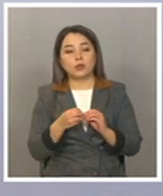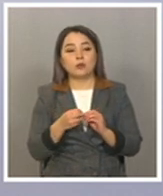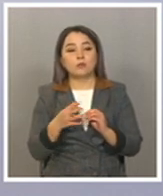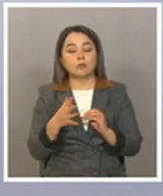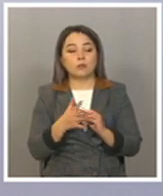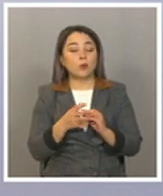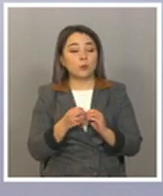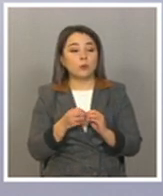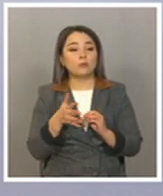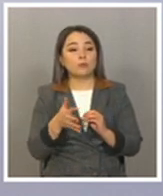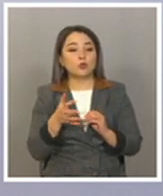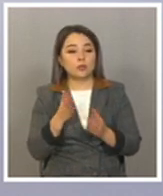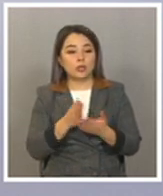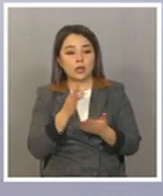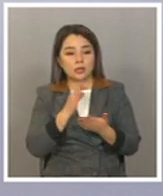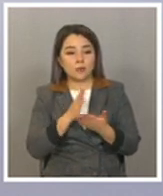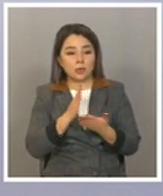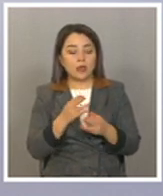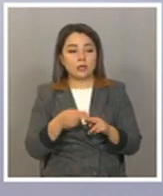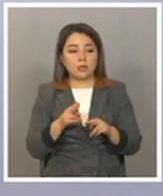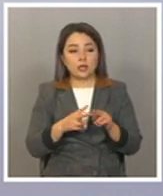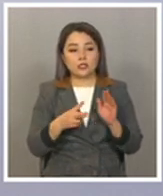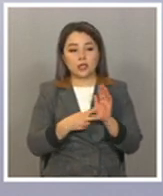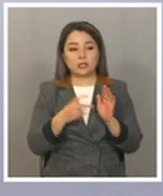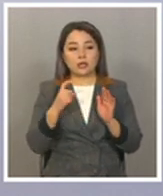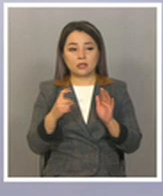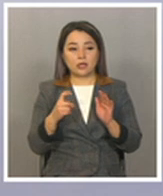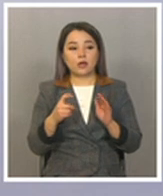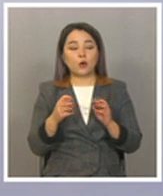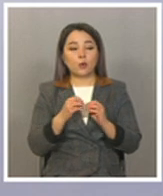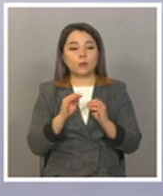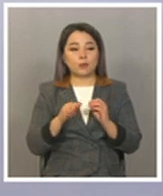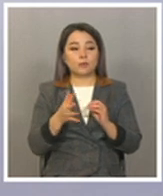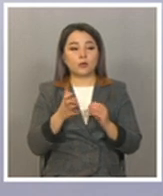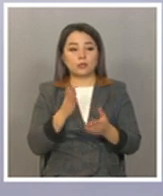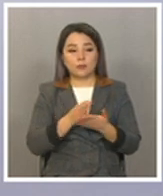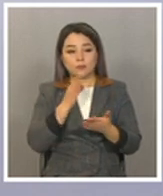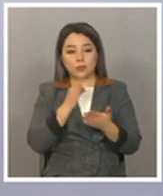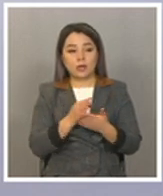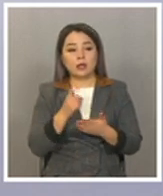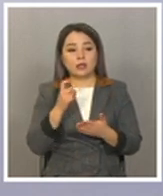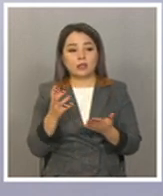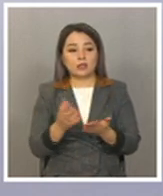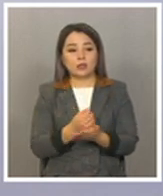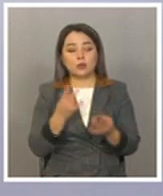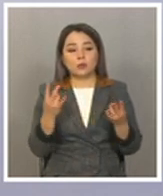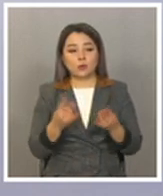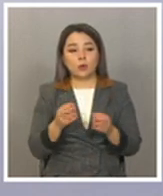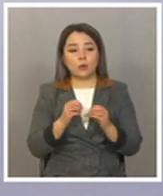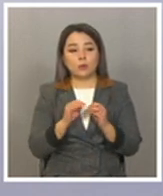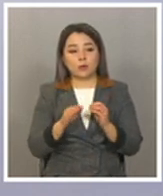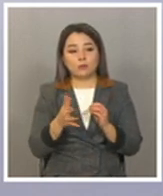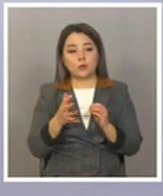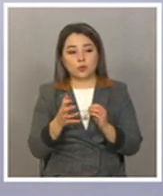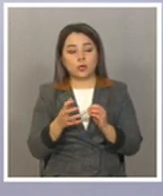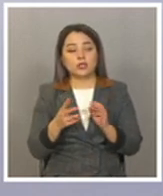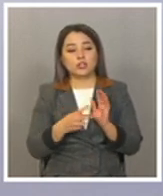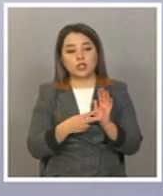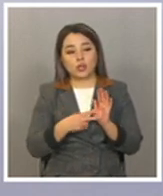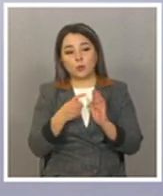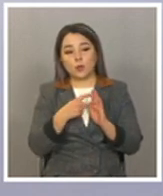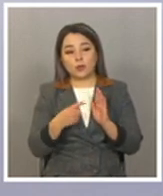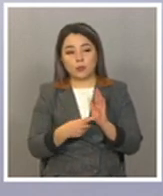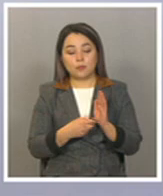болады. Бұдан 7x тең 10500-ге x-ті табу үшін 10500-ді 7-ге бөлеміз,